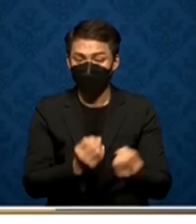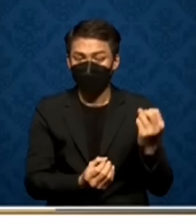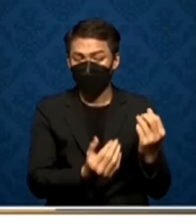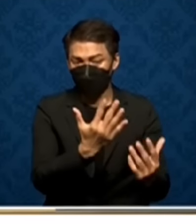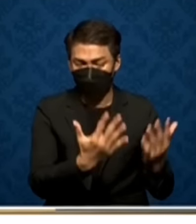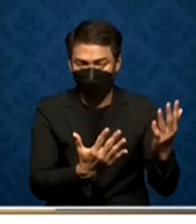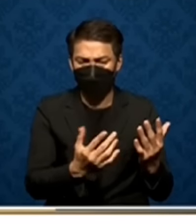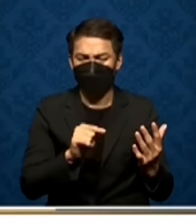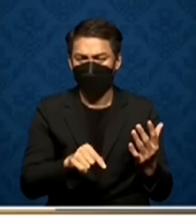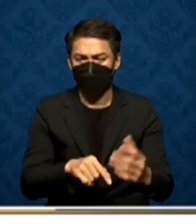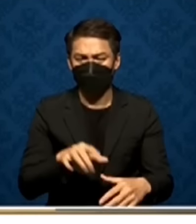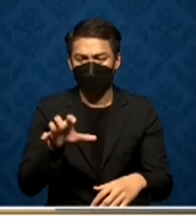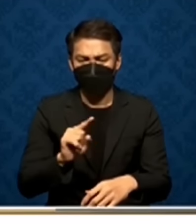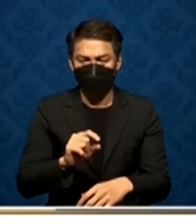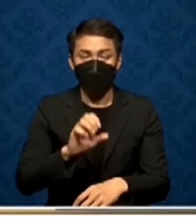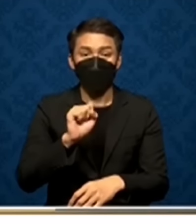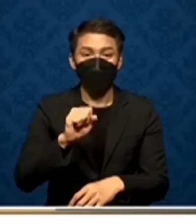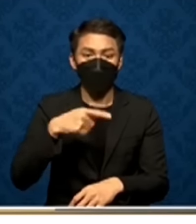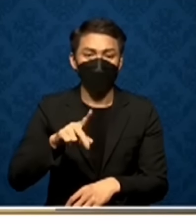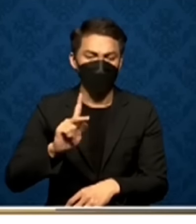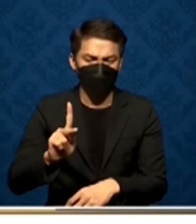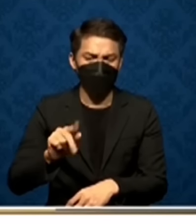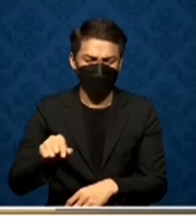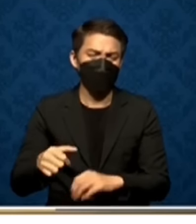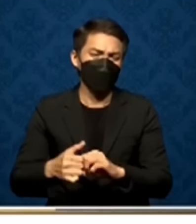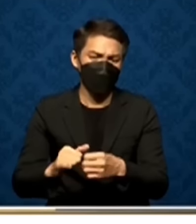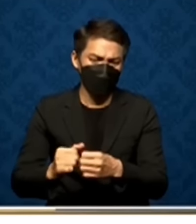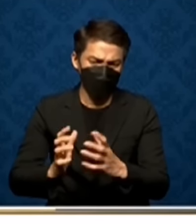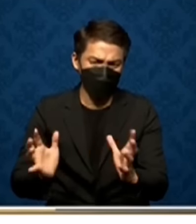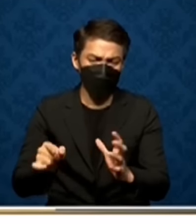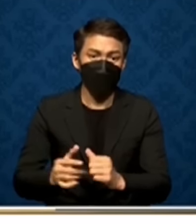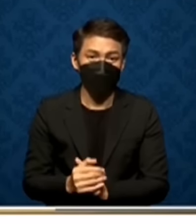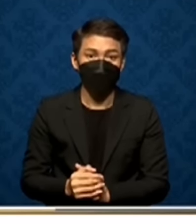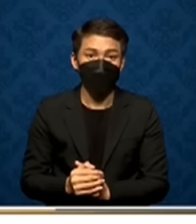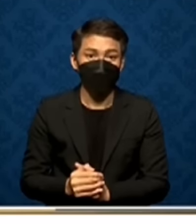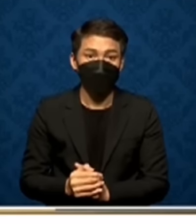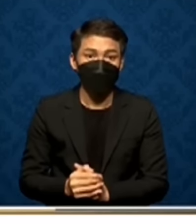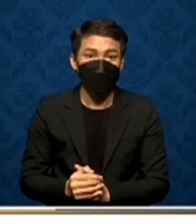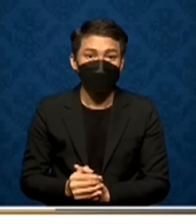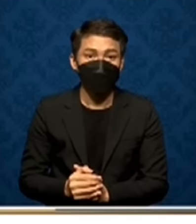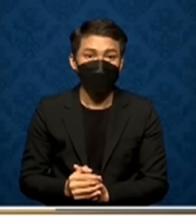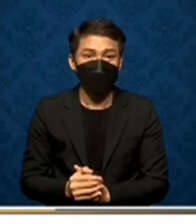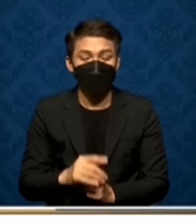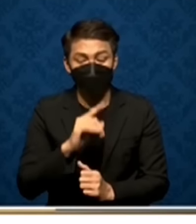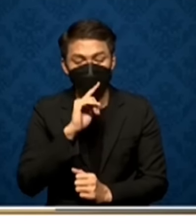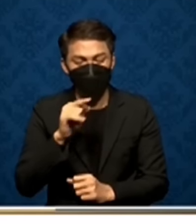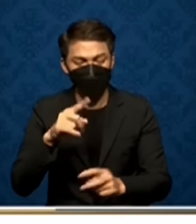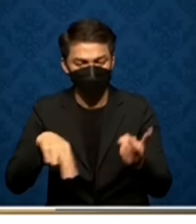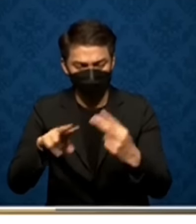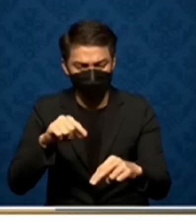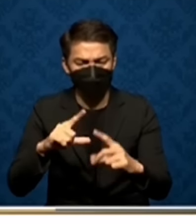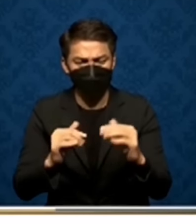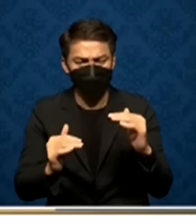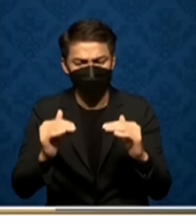ได้แค่สปก.แล้วสปก.ก็มีปัญหามากอันนี้คือผมถือว่าถ้าจะไปตรวจความเหลื่อมล้ำที่เป็นเ